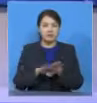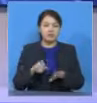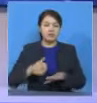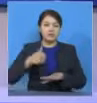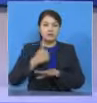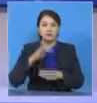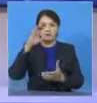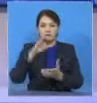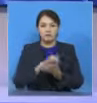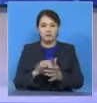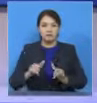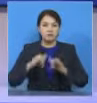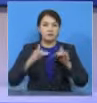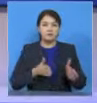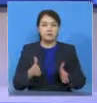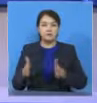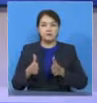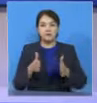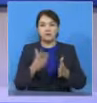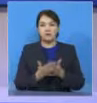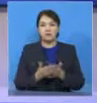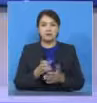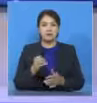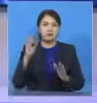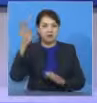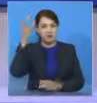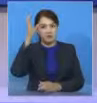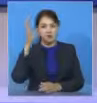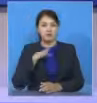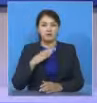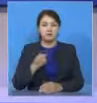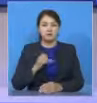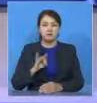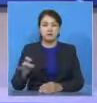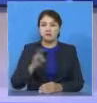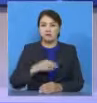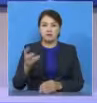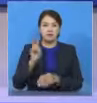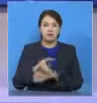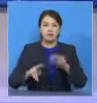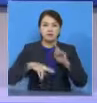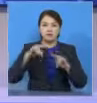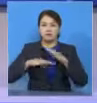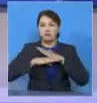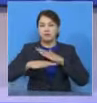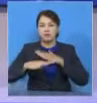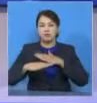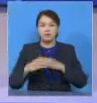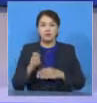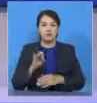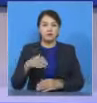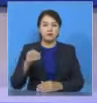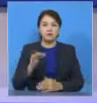региона ознакомился с развитием дорожной инфраструктуры и сферы образования. А в Темирском районе посетил строительную площадку